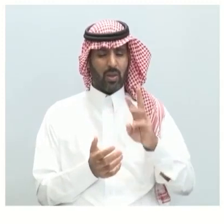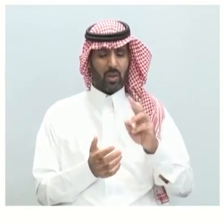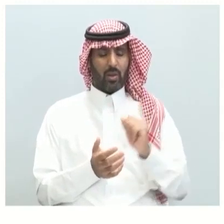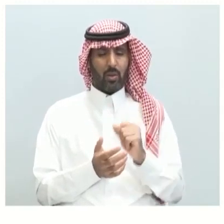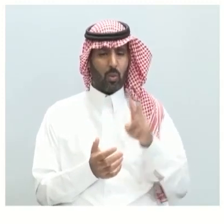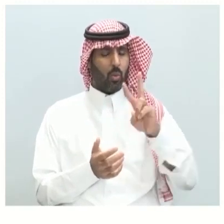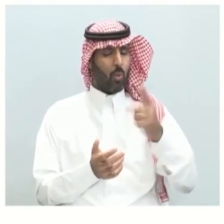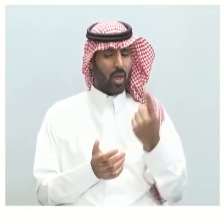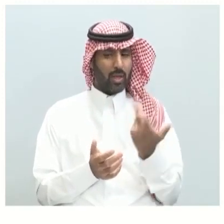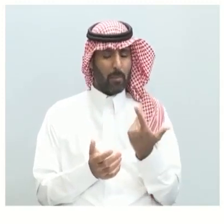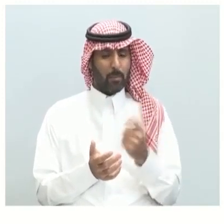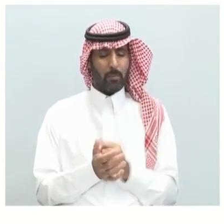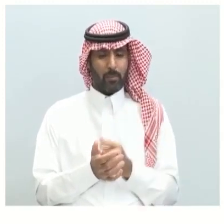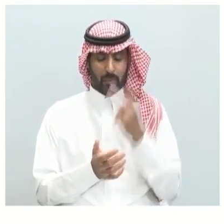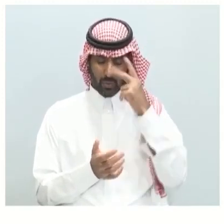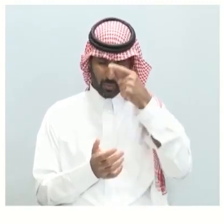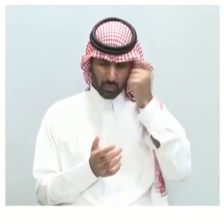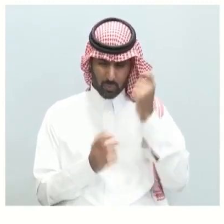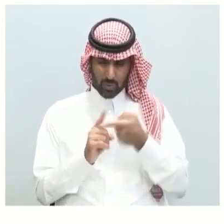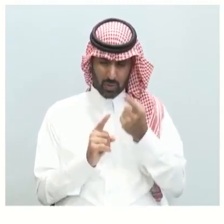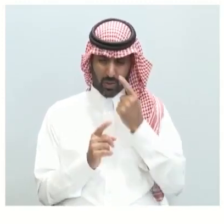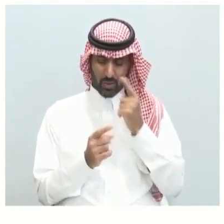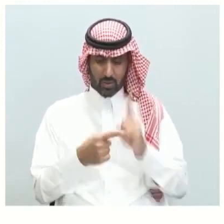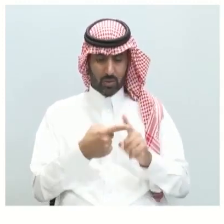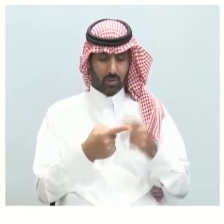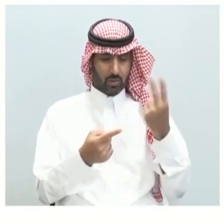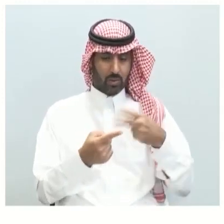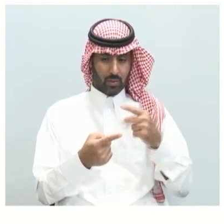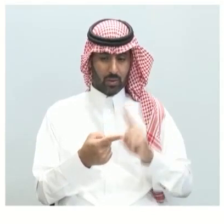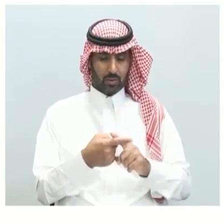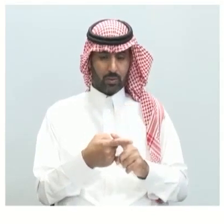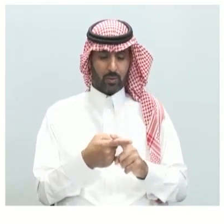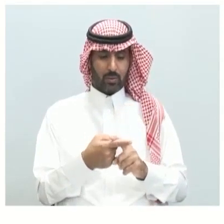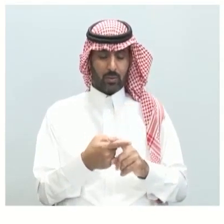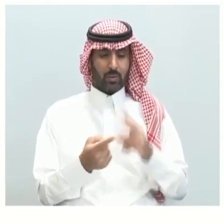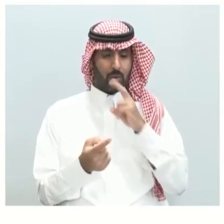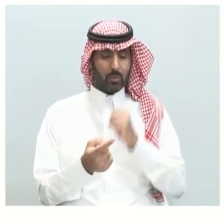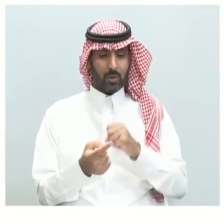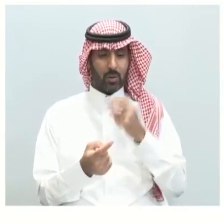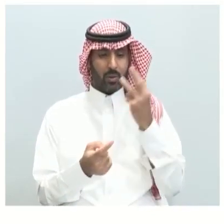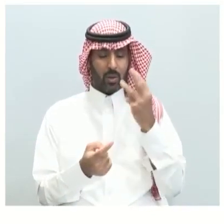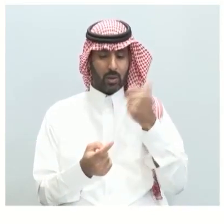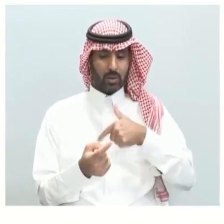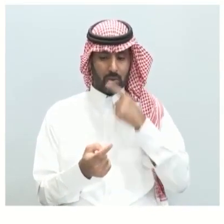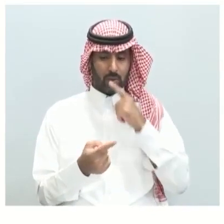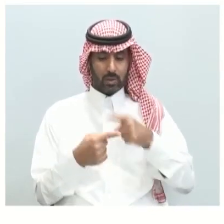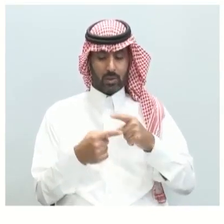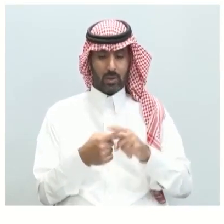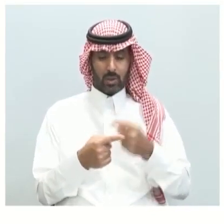1 طبعا هذه هي درجه الحراره نقوم بجمعها 22 ز 273 ستعطيني